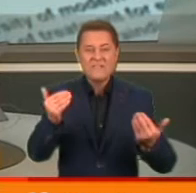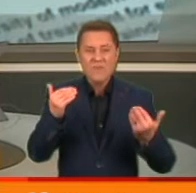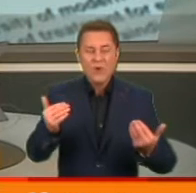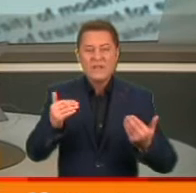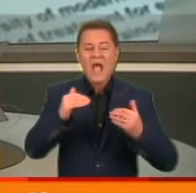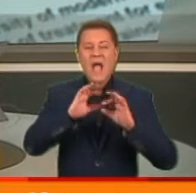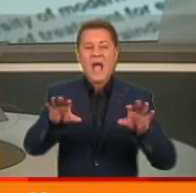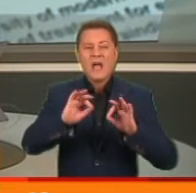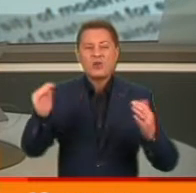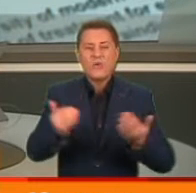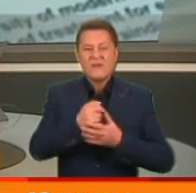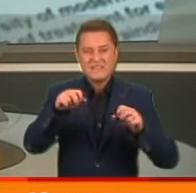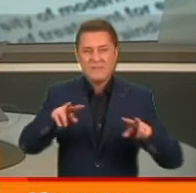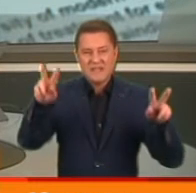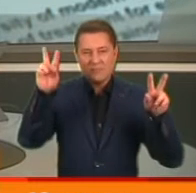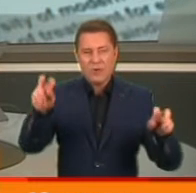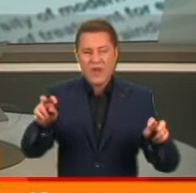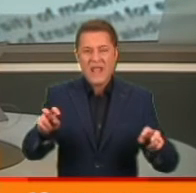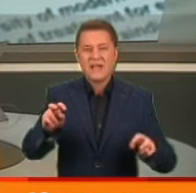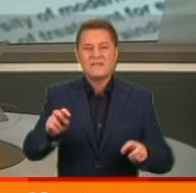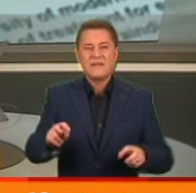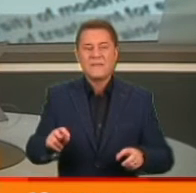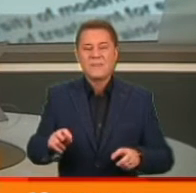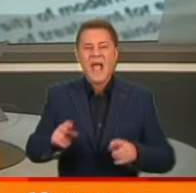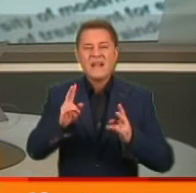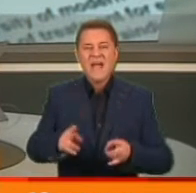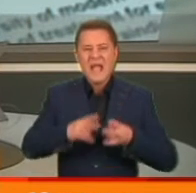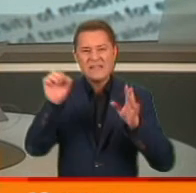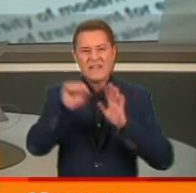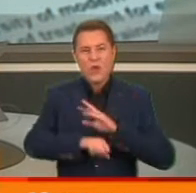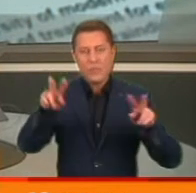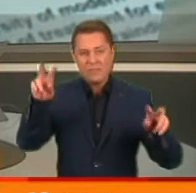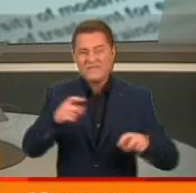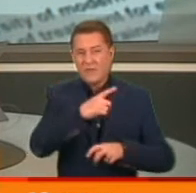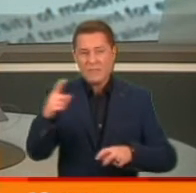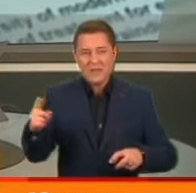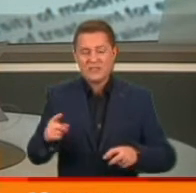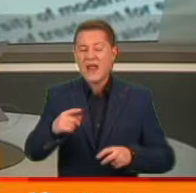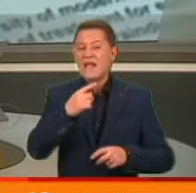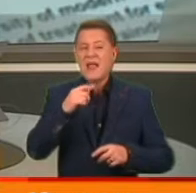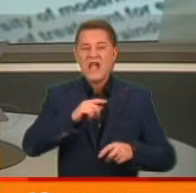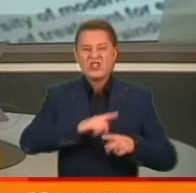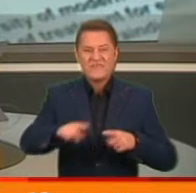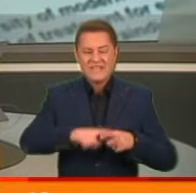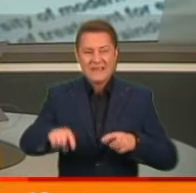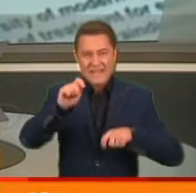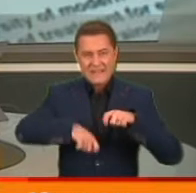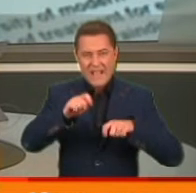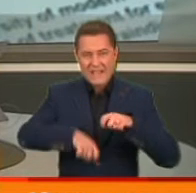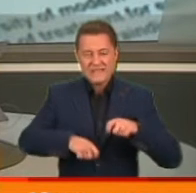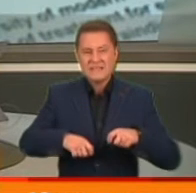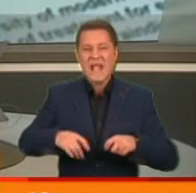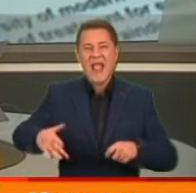вікнах новий спецпроект Ірини Заславець «Лагідний убивця». У першій серії – експеримент. Швидкий тест на гепатит С,